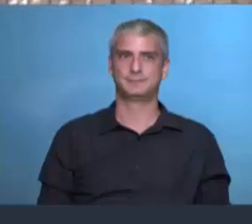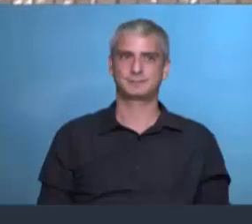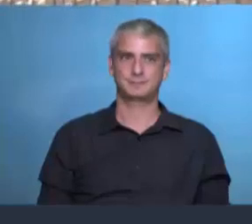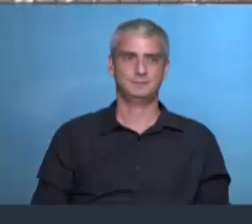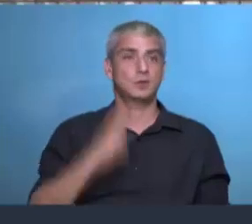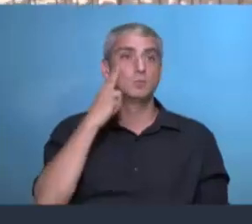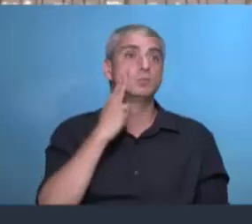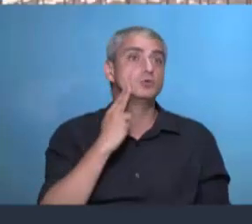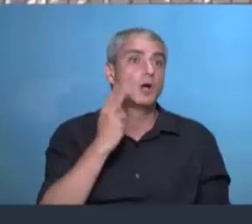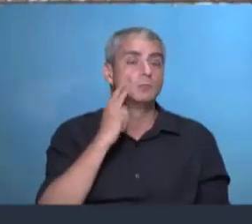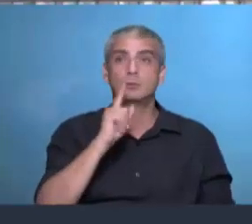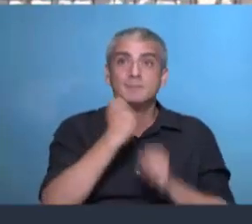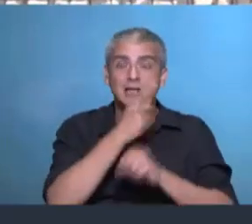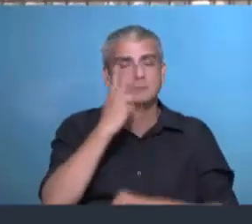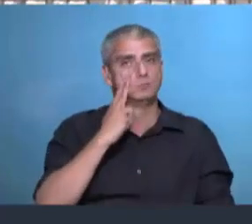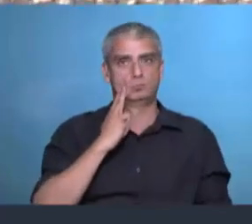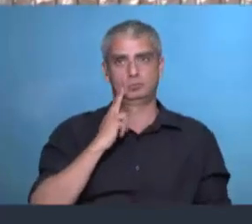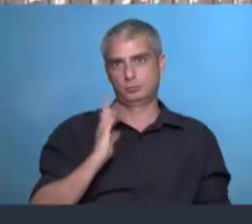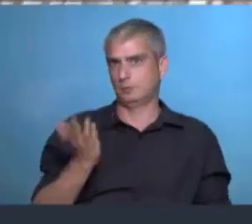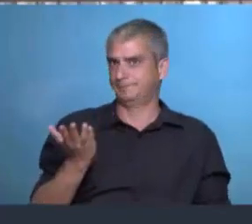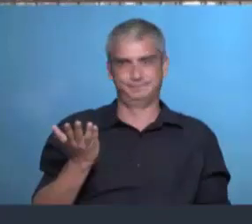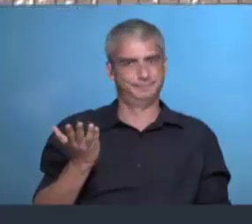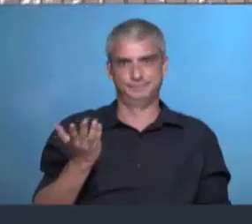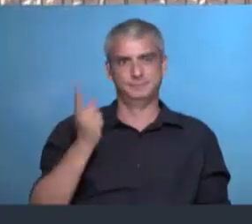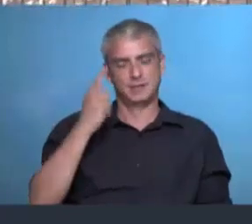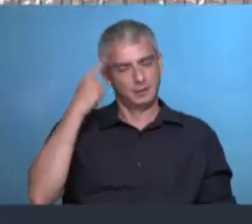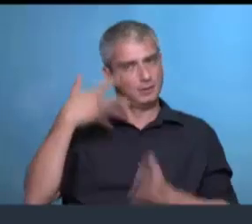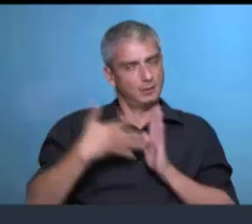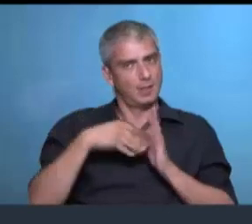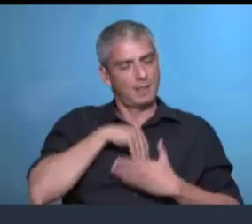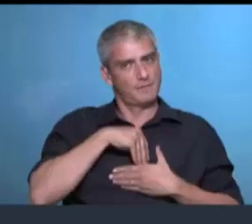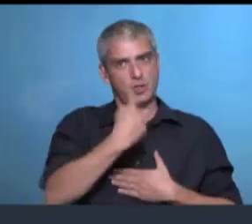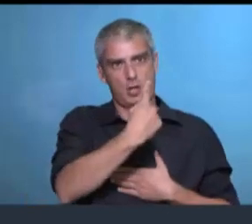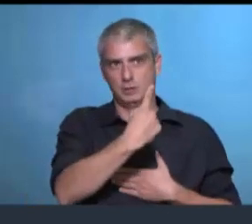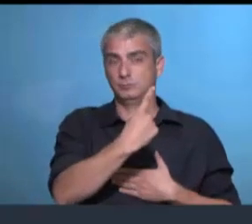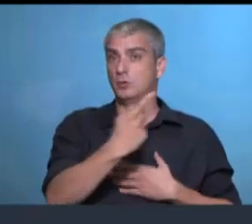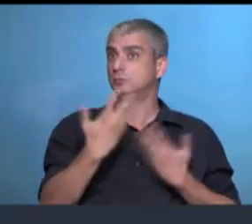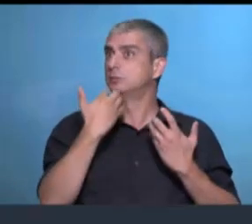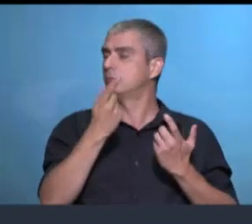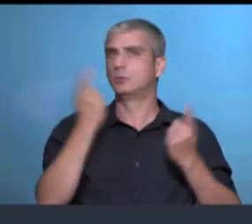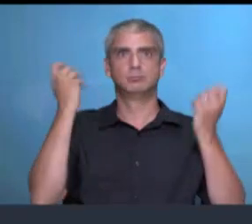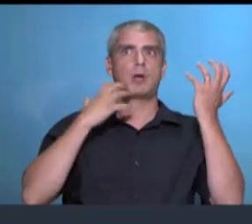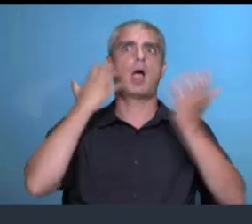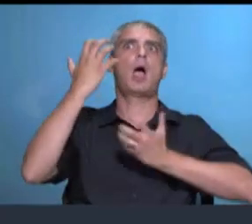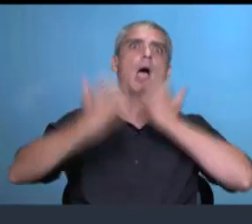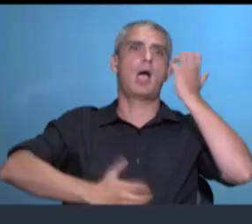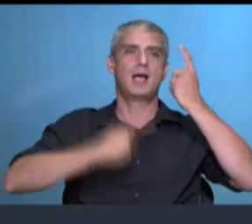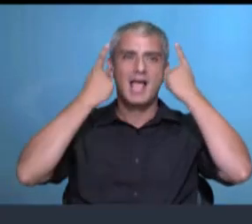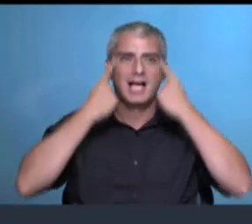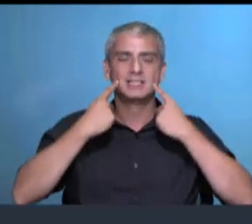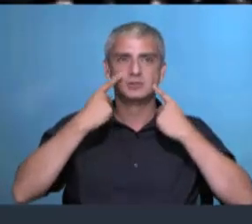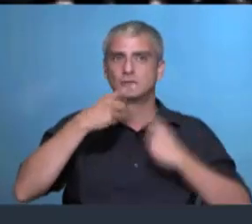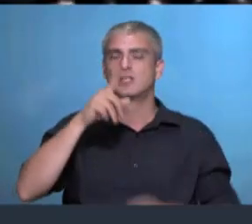זה בושה, בושה מי שעשה את זה. צריך לעשות חשבון נפש עם עצמו. הסיפור הבא מסיר בימים האחרונים את חסידות